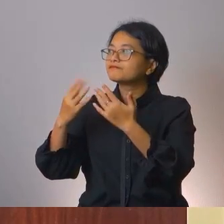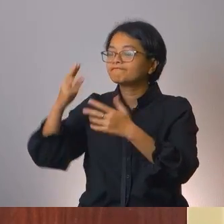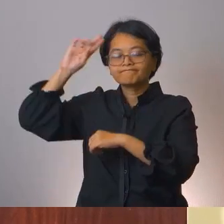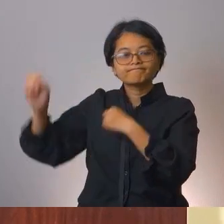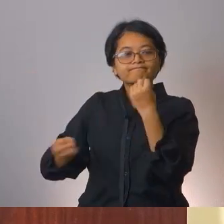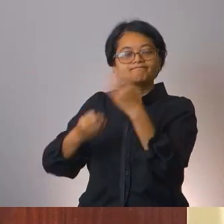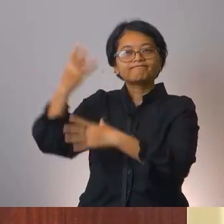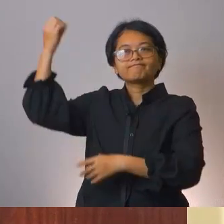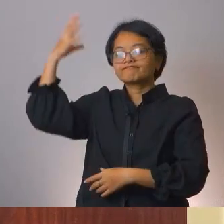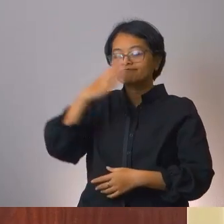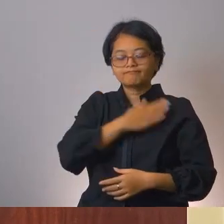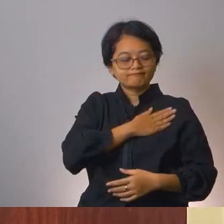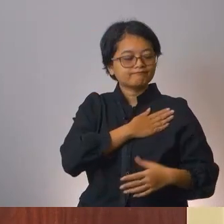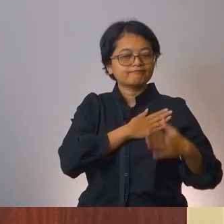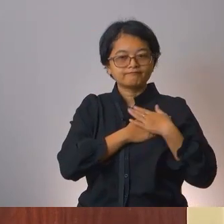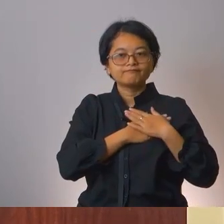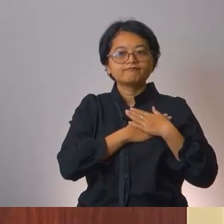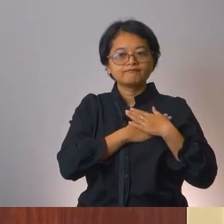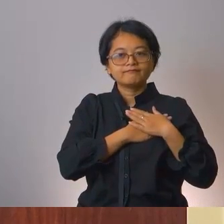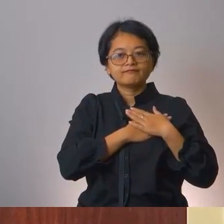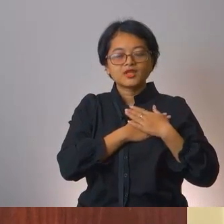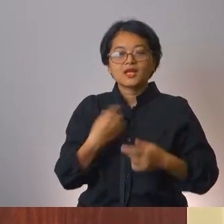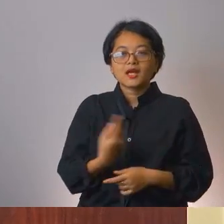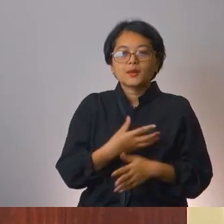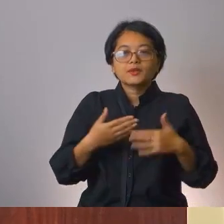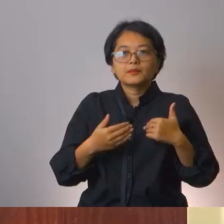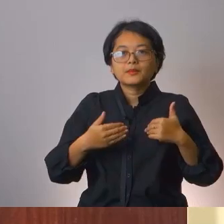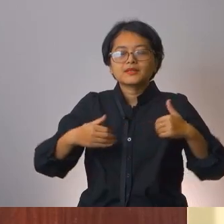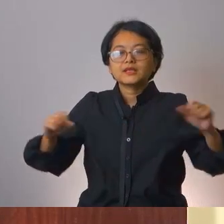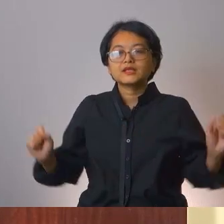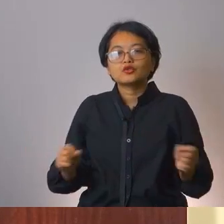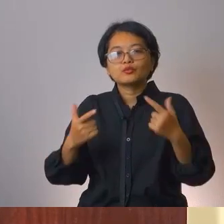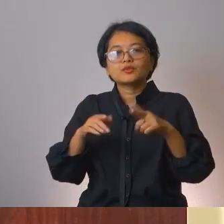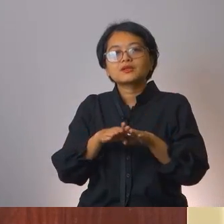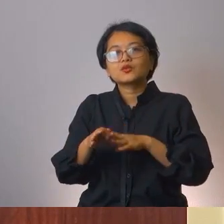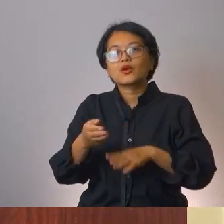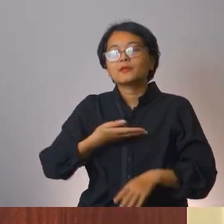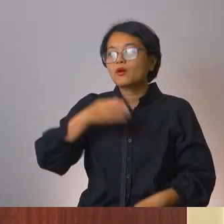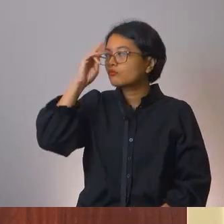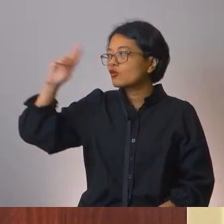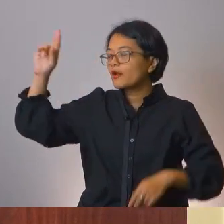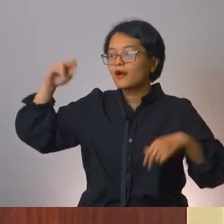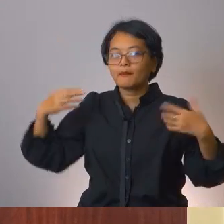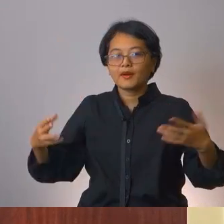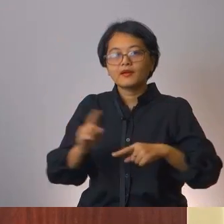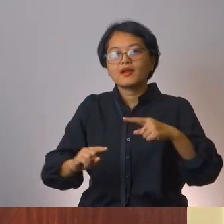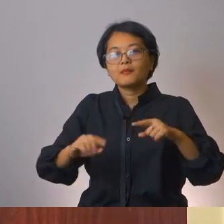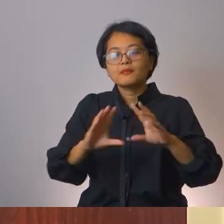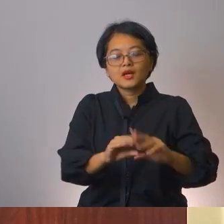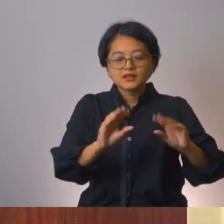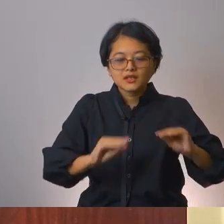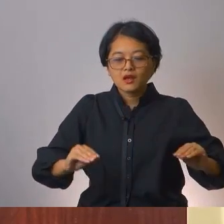hati kami, sehingga kami bisa hidup seperti yang Tuhan kehendaki, di tengah pekerjaan,